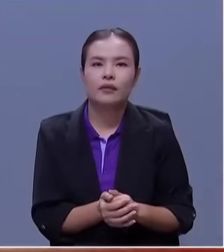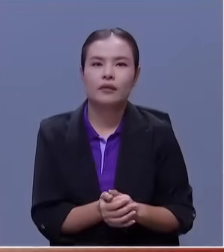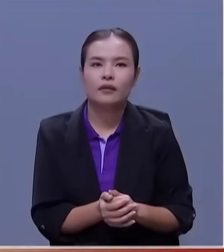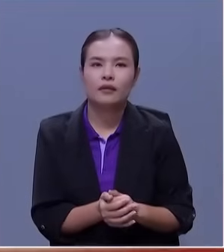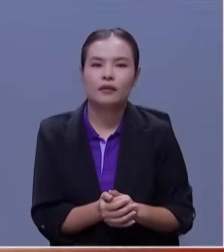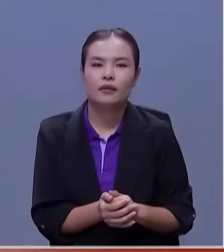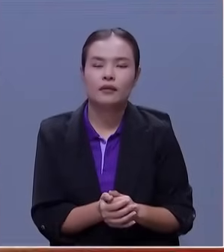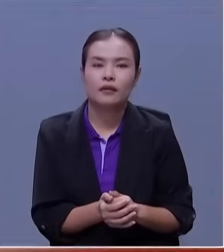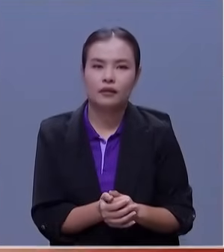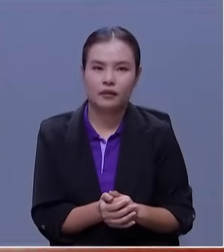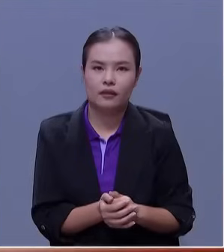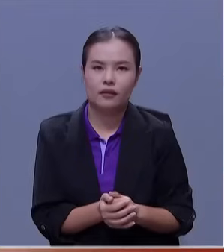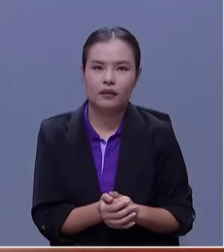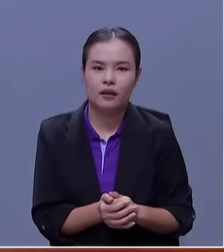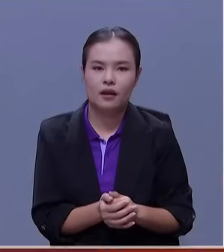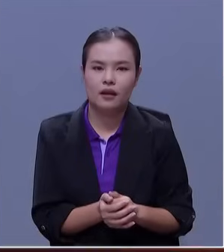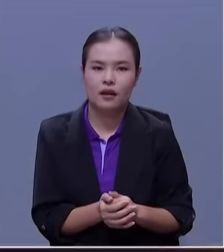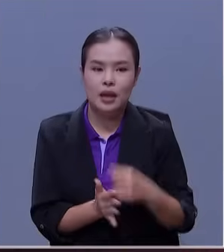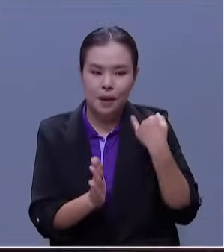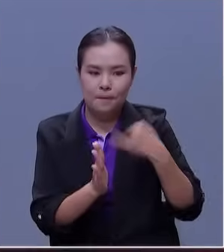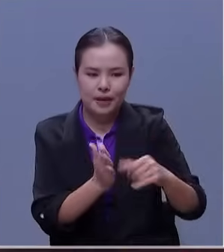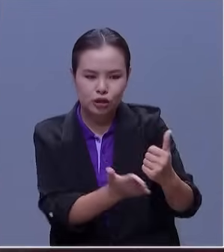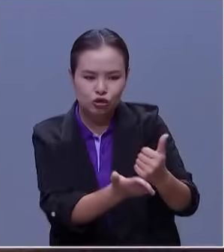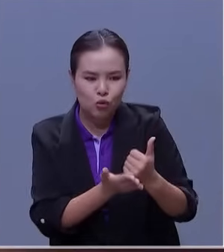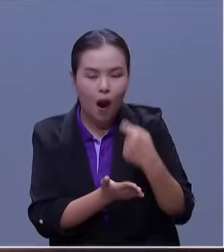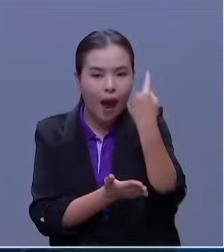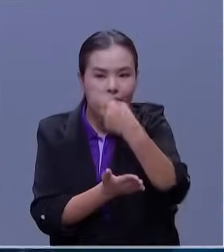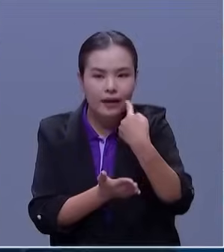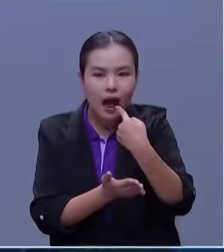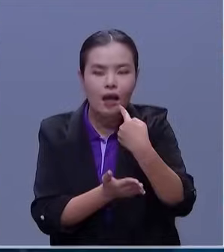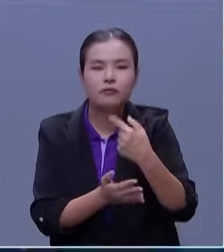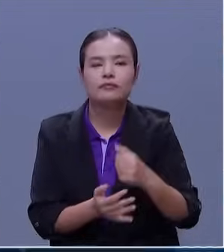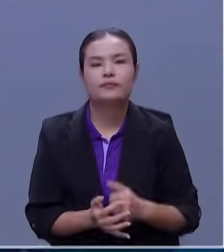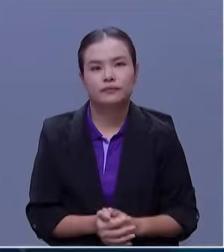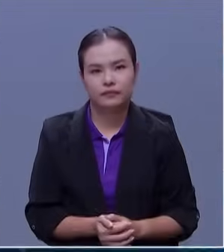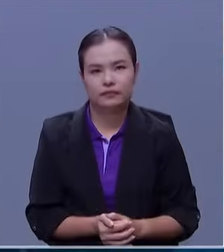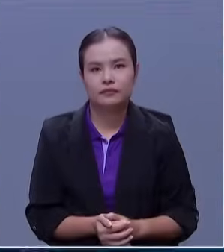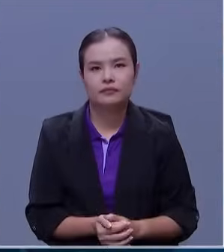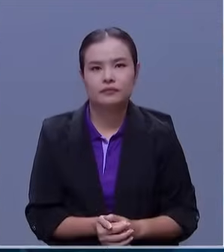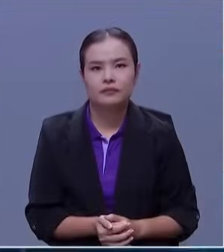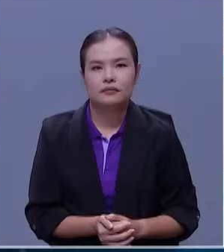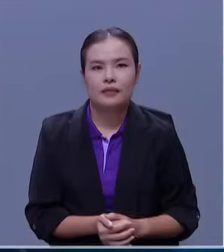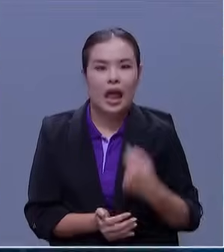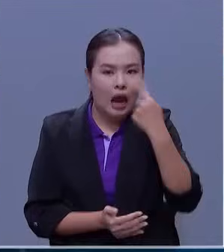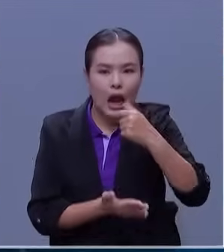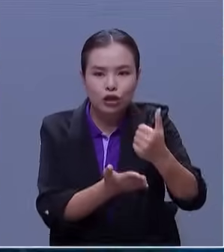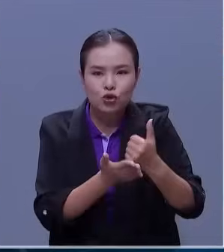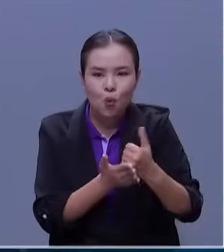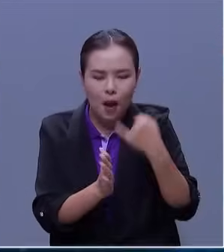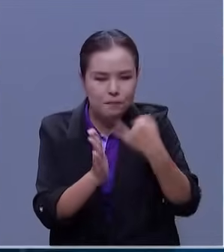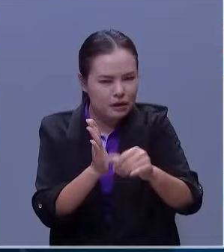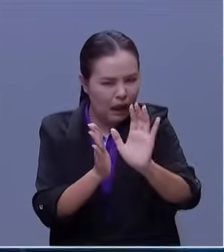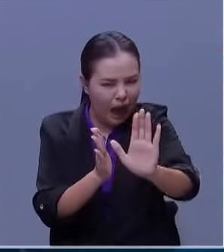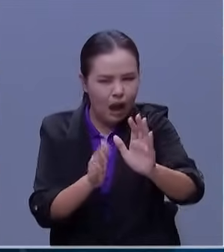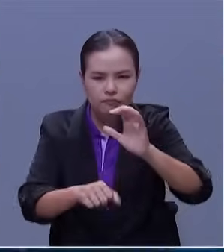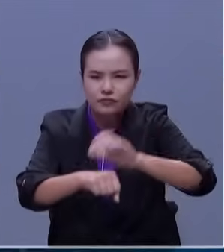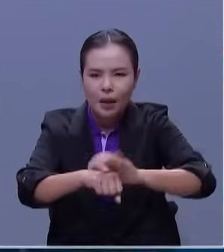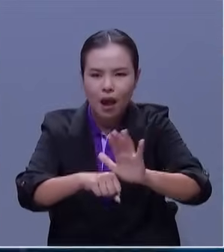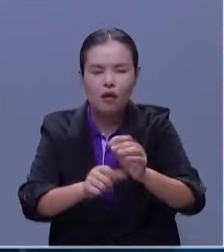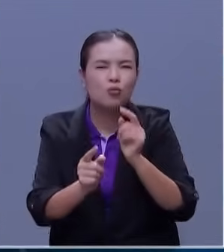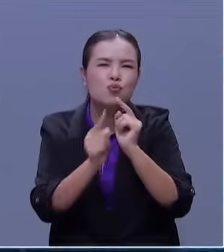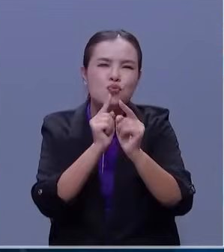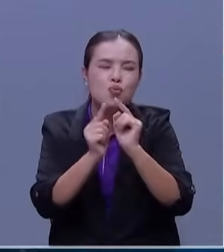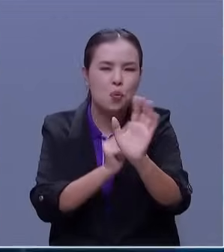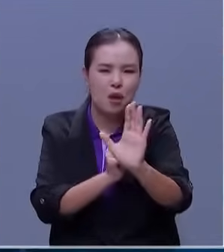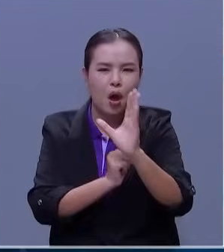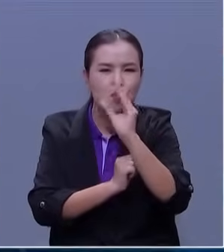ให้ต้องไม่เอาผิดคนที่ช่วยเหลือเขาอะไรอย่างเงี้ยผู้การแต้มท่านบอกว่าคือไอการต่อรองแบบเนี้ยมันเป็นไปไม่ได